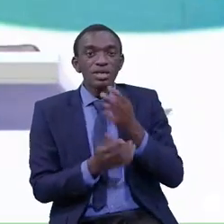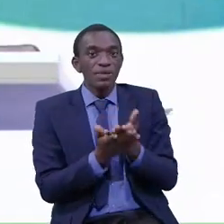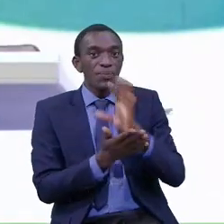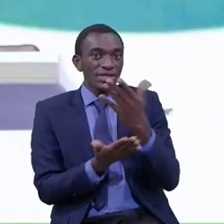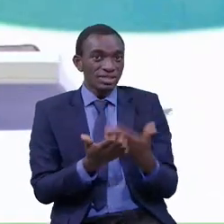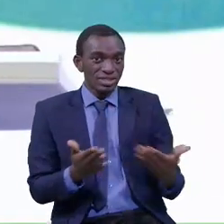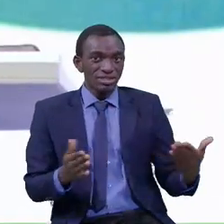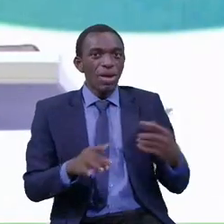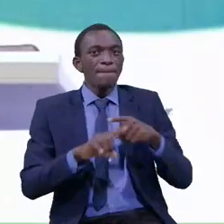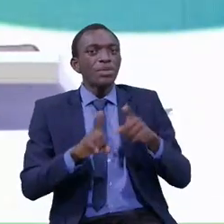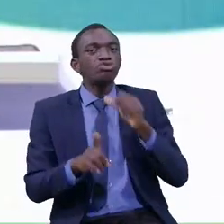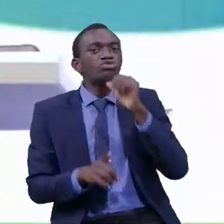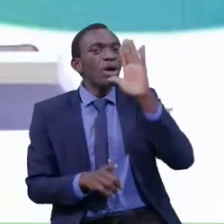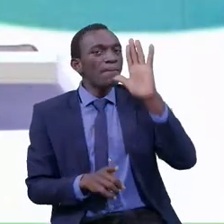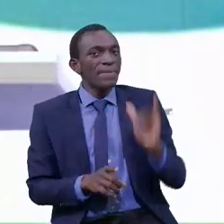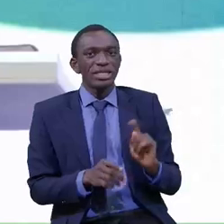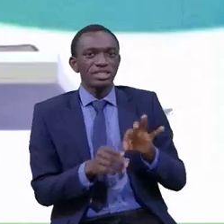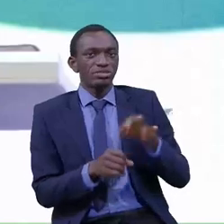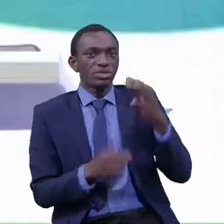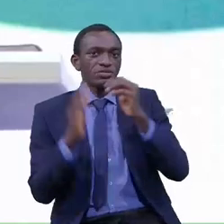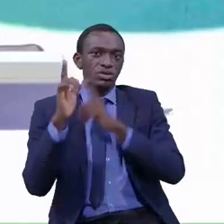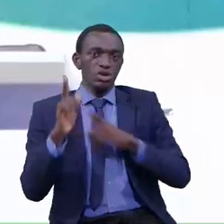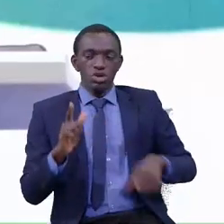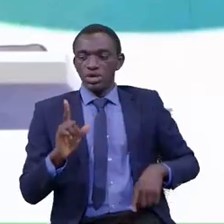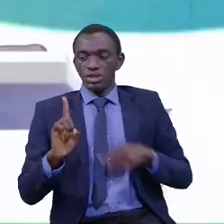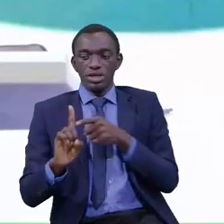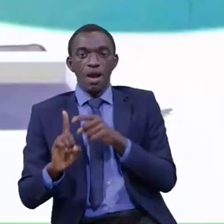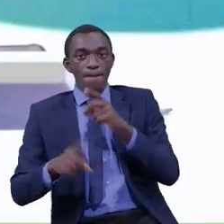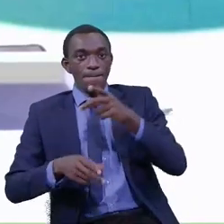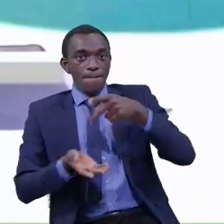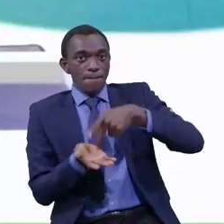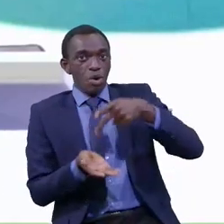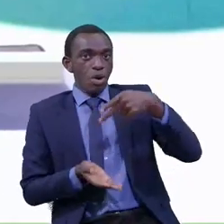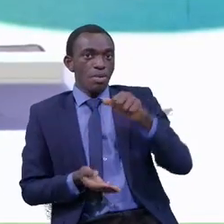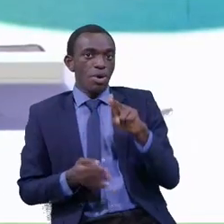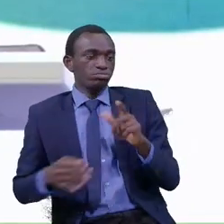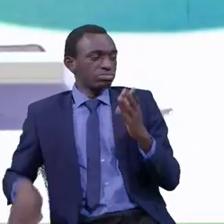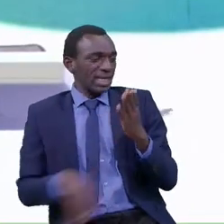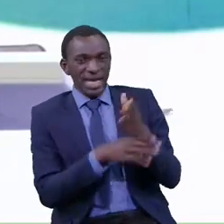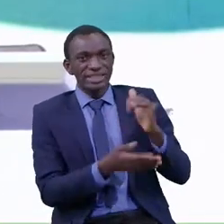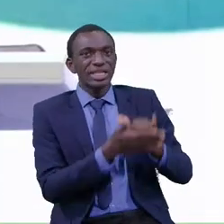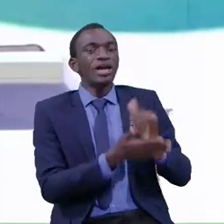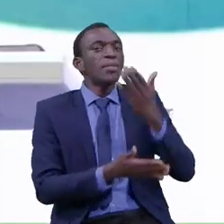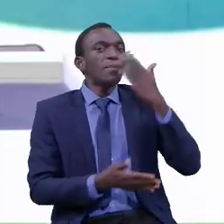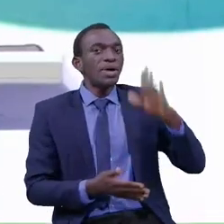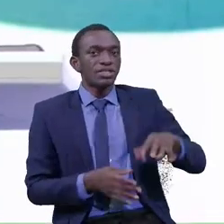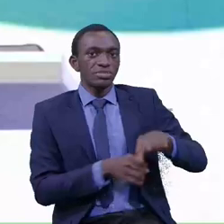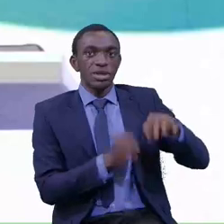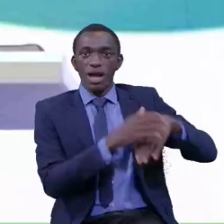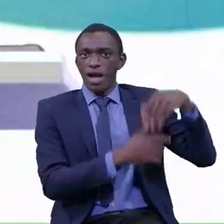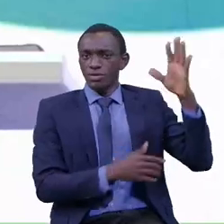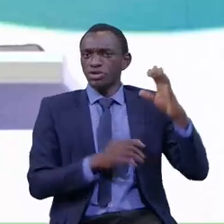ce n'était pas par l'esprit du Seigneur. Et il a chassé et pensé à son don de prophétie, comme il